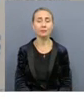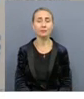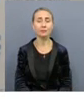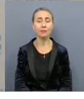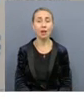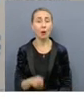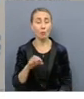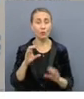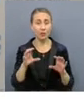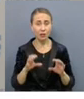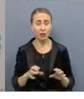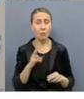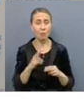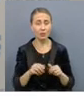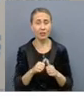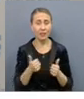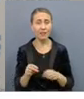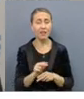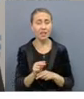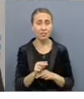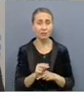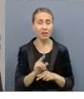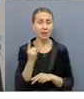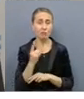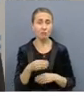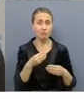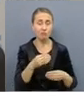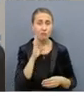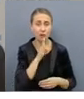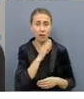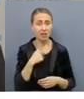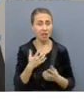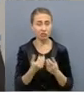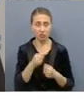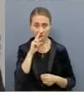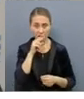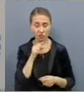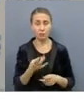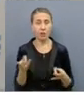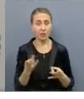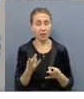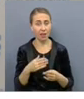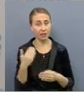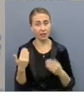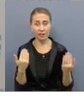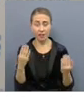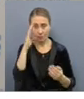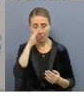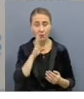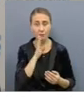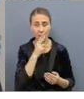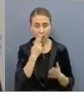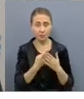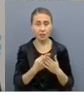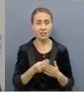По закону зачастую после развода воспитание ребенка возлагают на мать. Я считаю, что это немного ошибочно. Нужно рассматривать обе стороны. Более